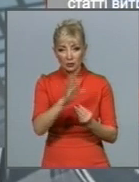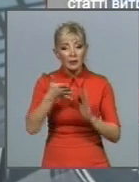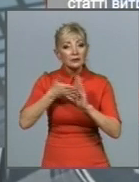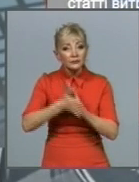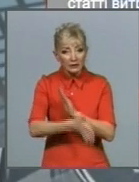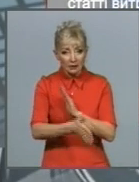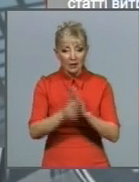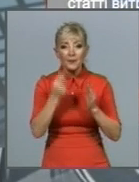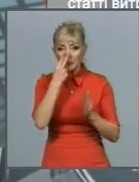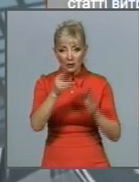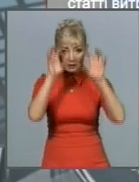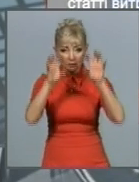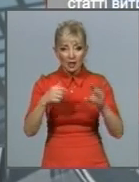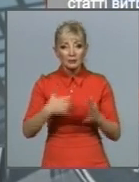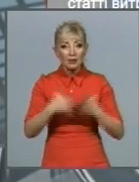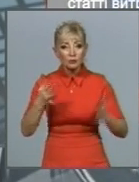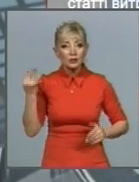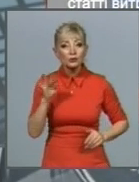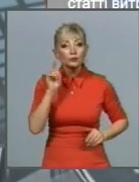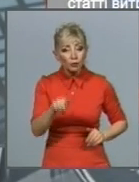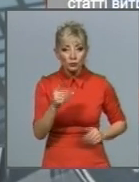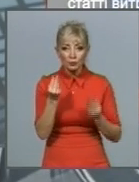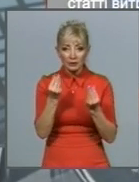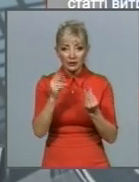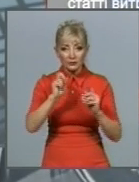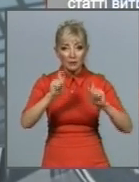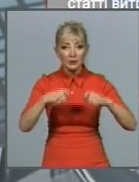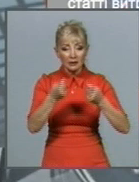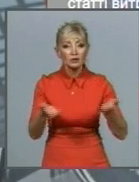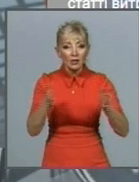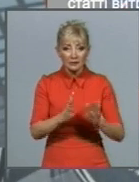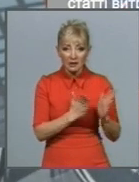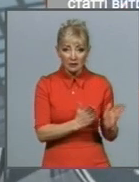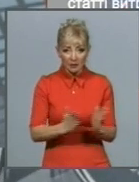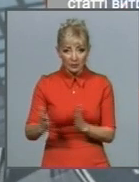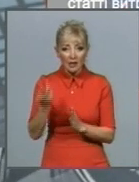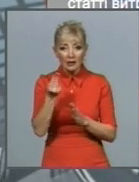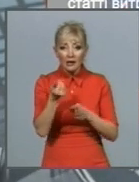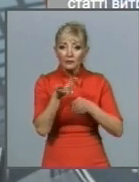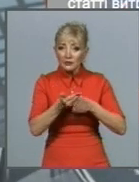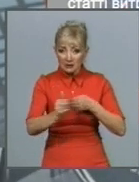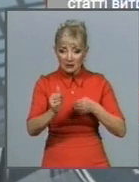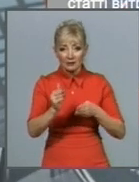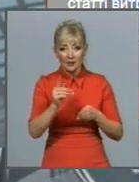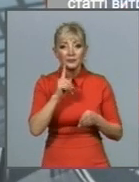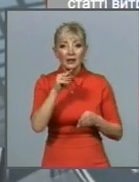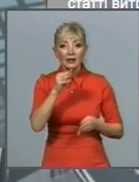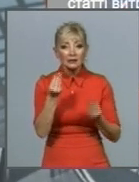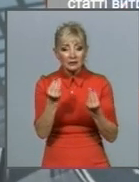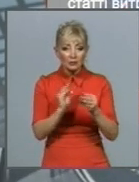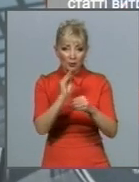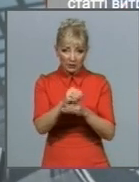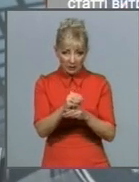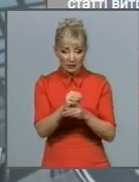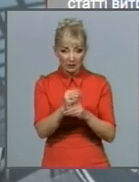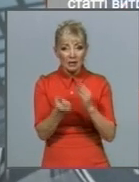законодавством. При цьому ми найбільше зацікавлені в тому, щоб тариф на передачу залишався стабільним. І для фінансування «зеленого» тарифу були знайдені додаткові